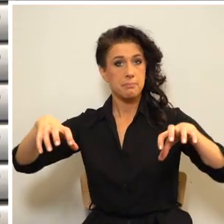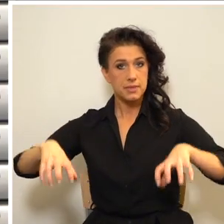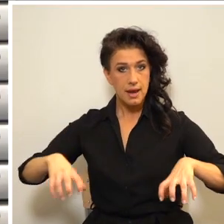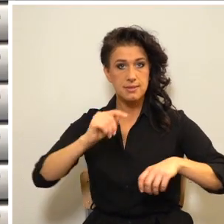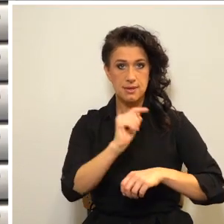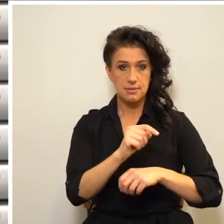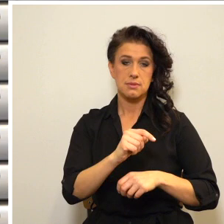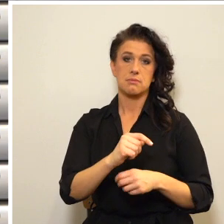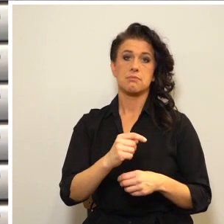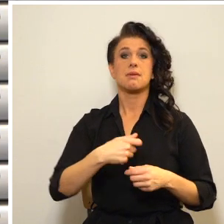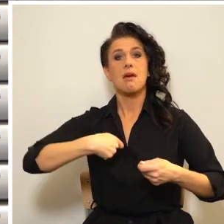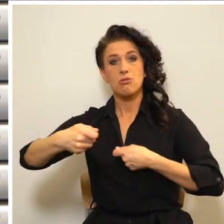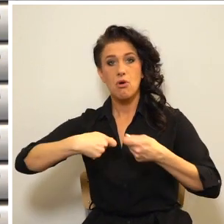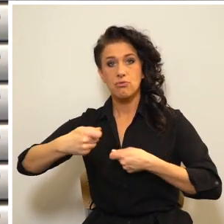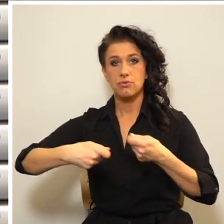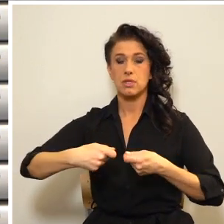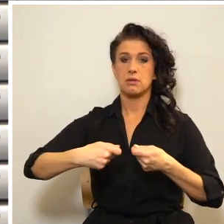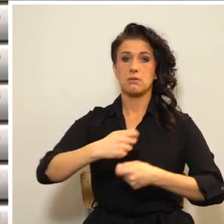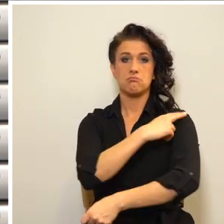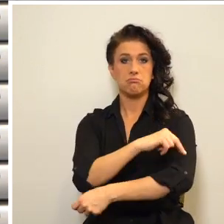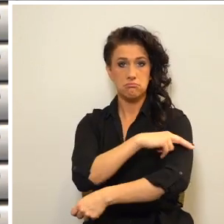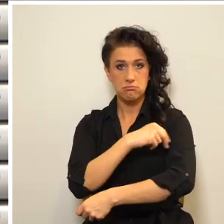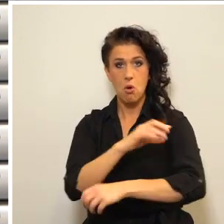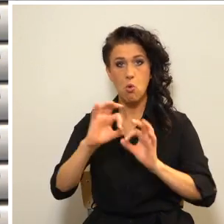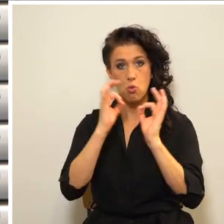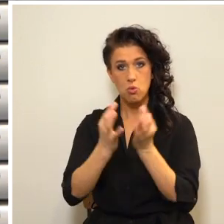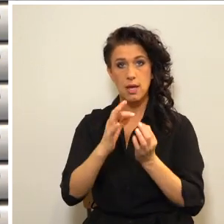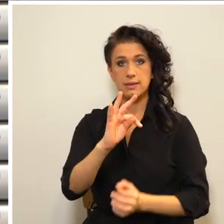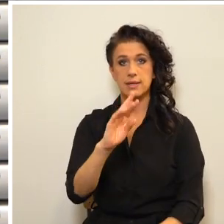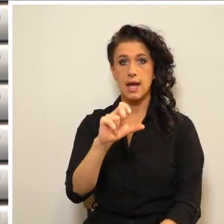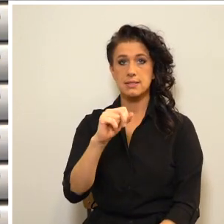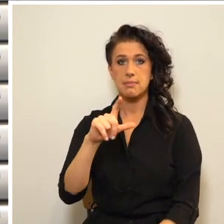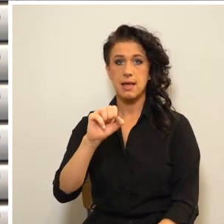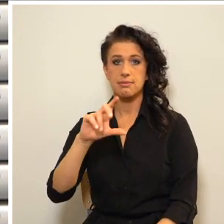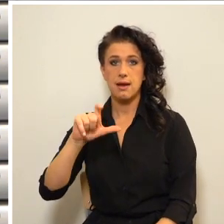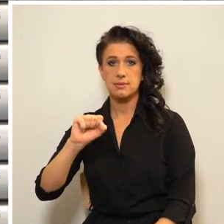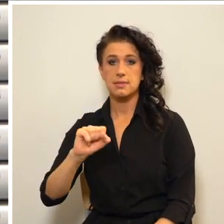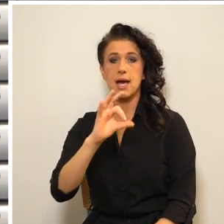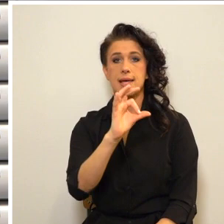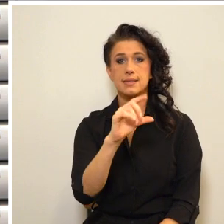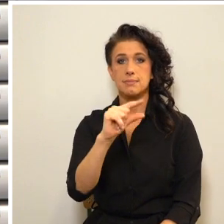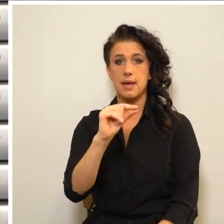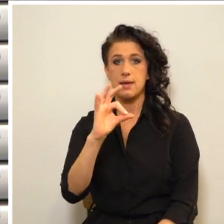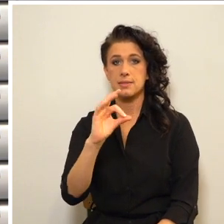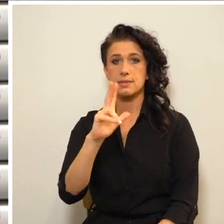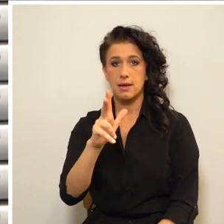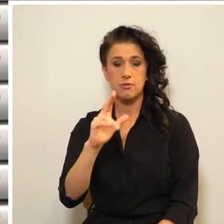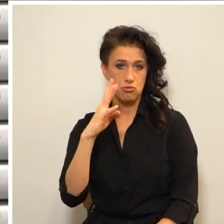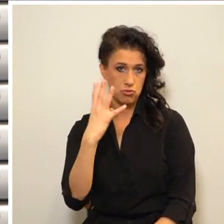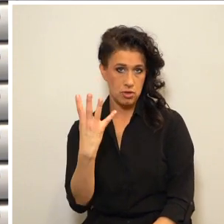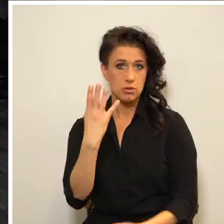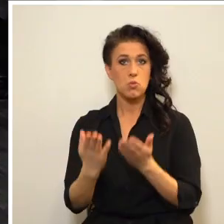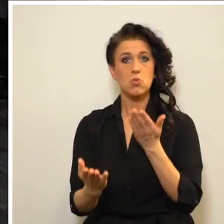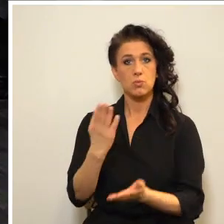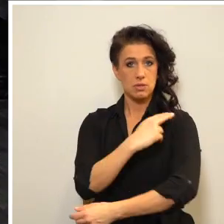transplantolog kierownik Kliniki Chirurgii Ogólnej transplantacyjnej i leczenia żywieniowego SPSK 4 w Lublinie